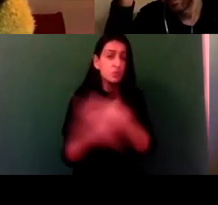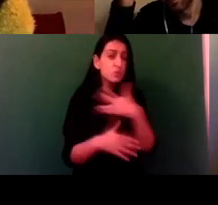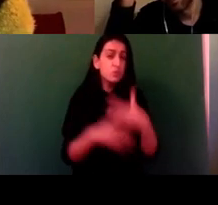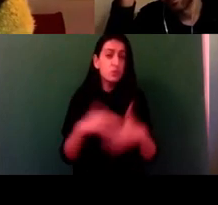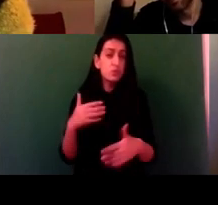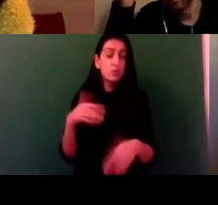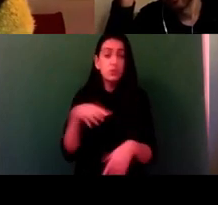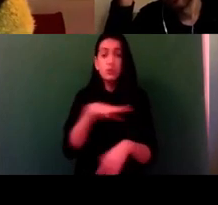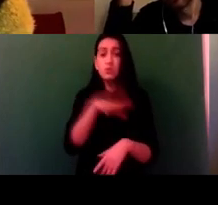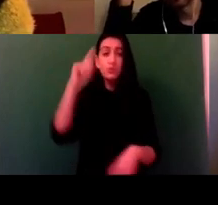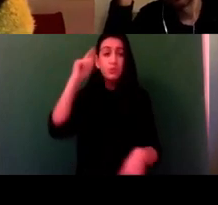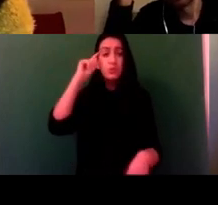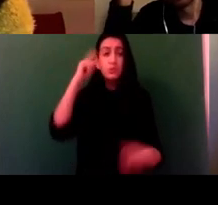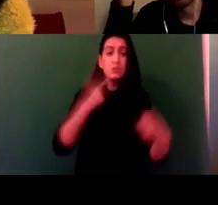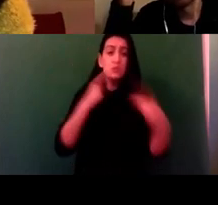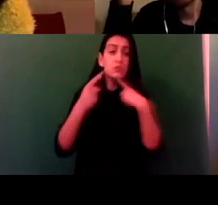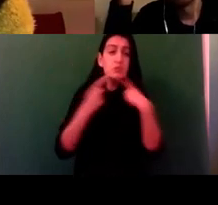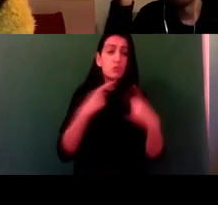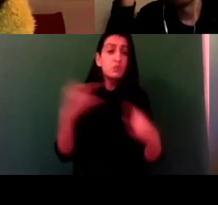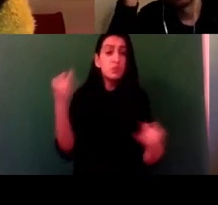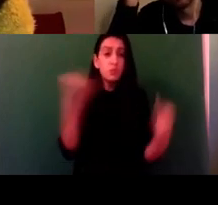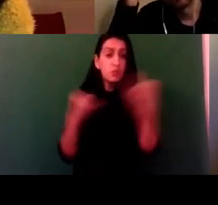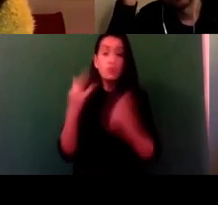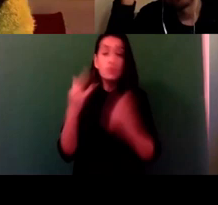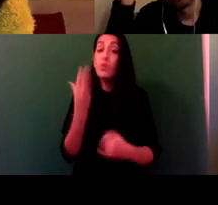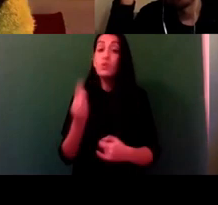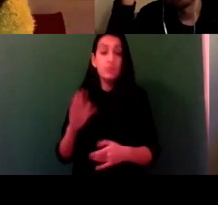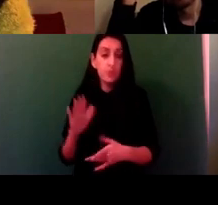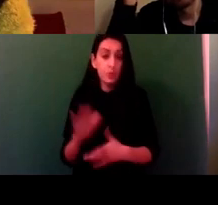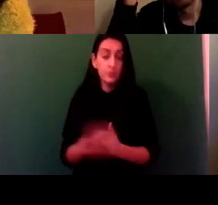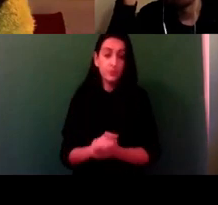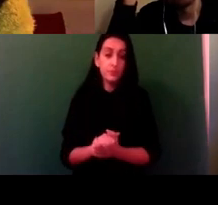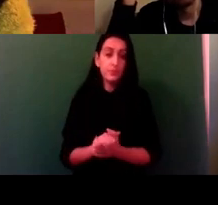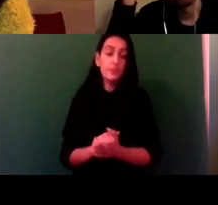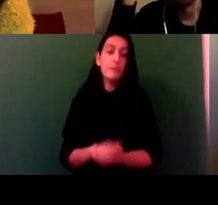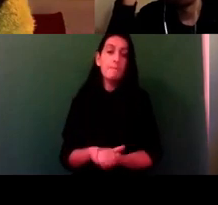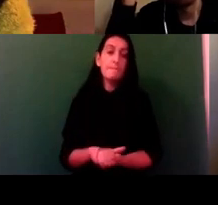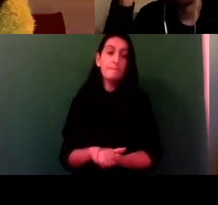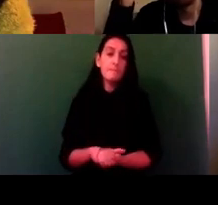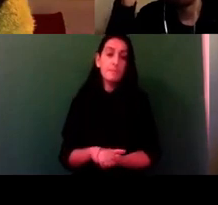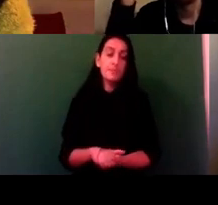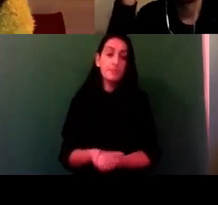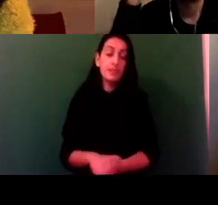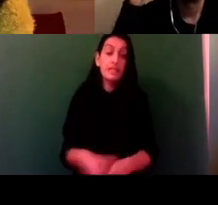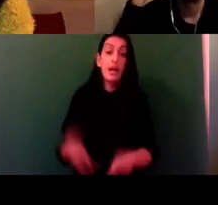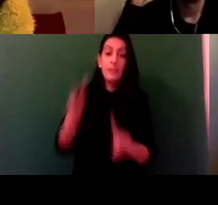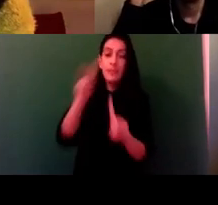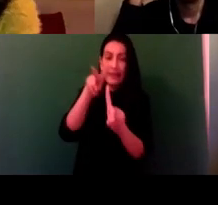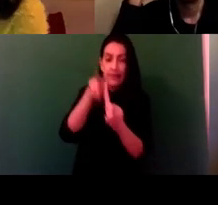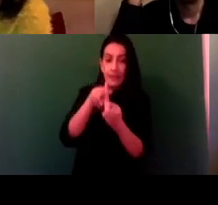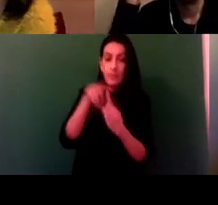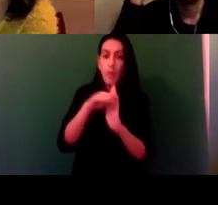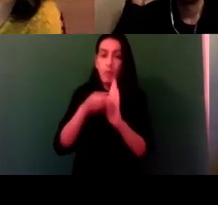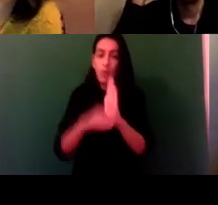var doğrusu hiçbir fikrim yok. Yapılabilir mi? Katılımcı süreçler çok anlamlı kurgulanabilir miyi bile bilmiyorum. Yani